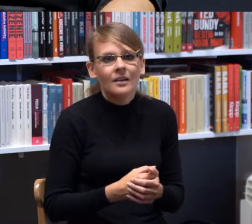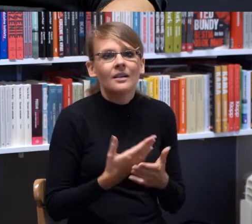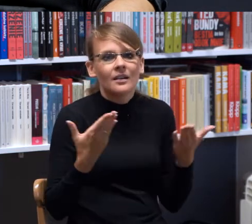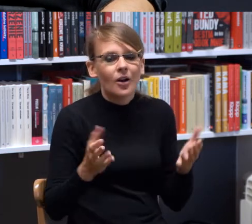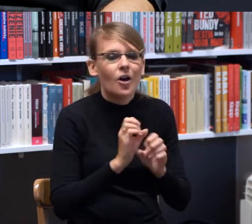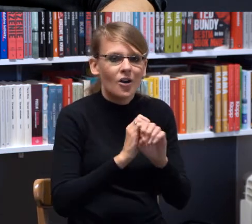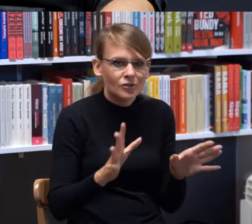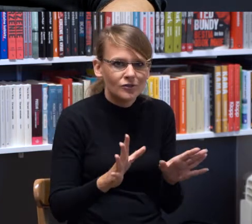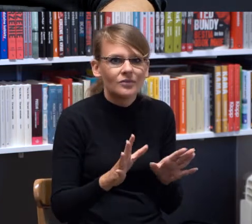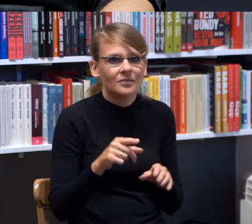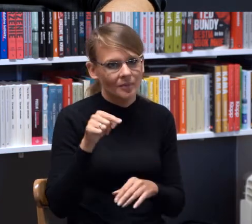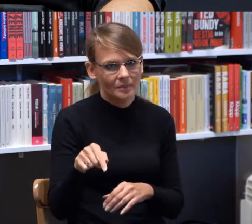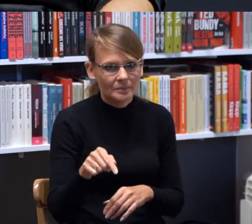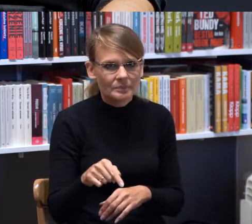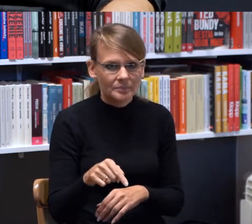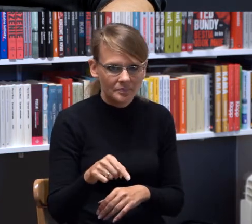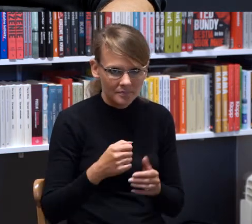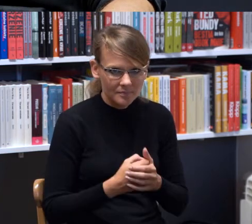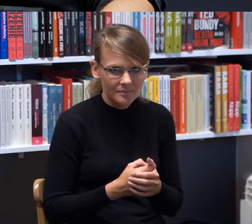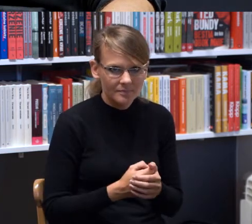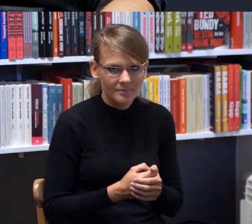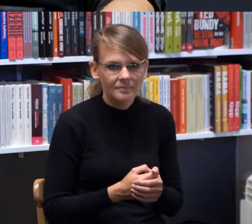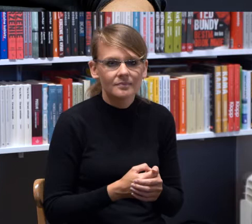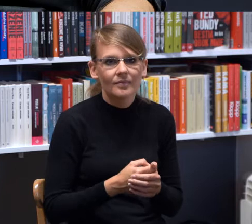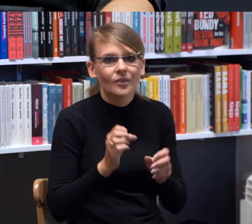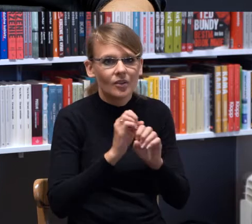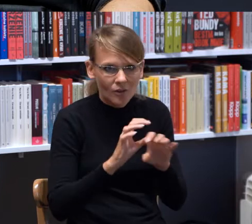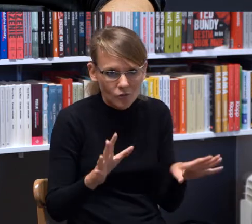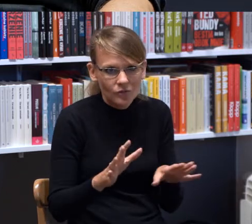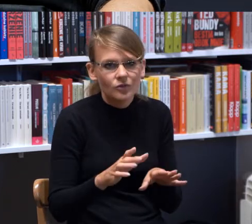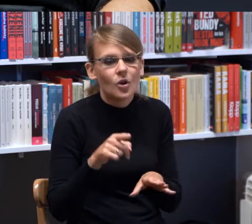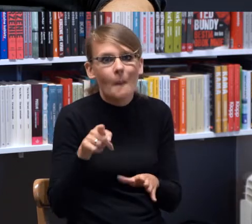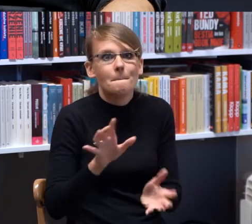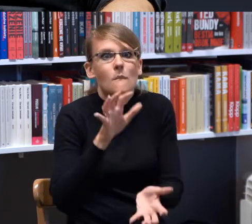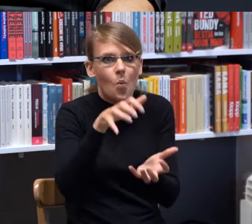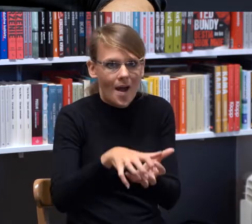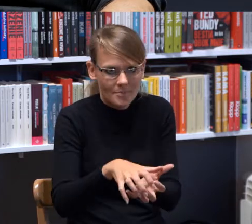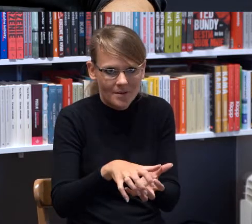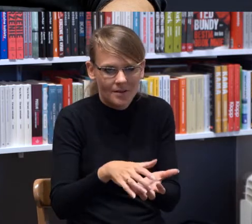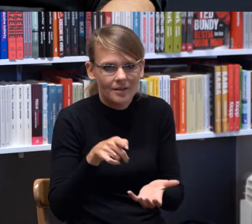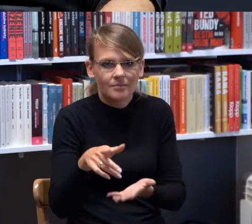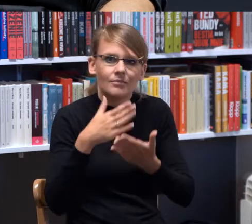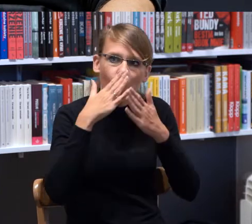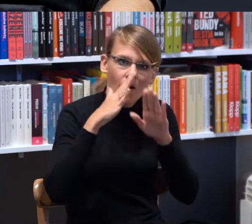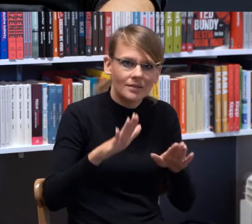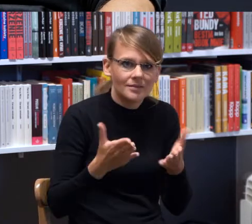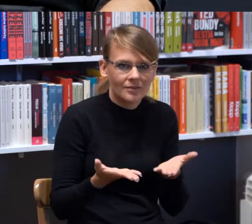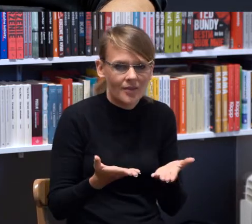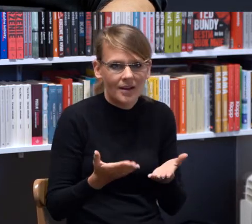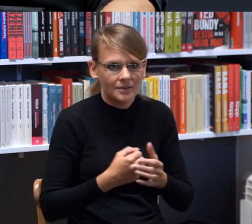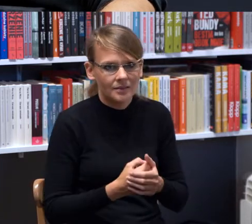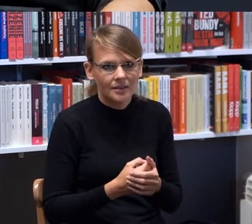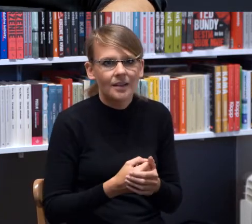I oczywiście to jest jeden z tych, i oczywiście to jest pułapka, pokazywanie tego, tak zacznijmy, jak patrzymy